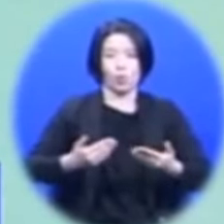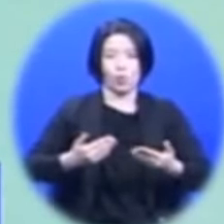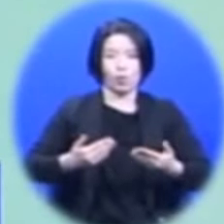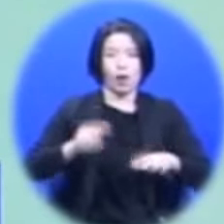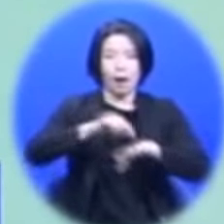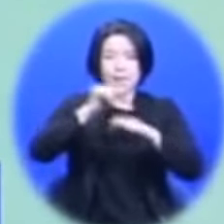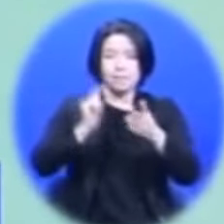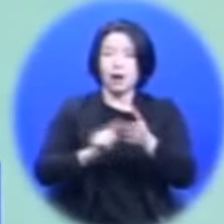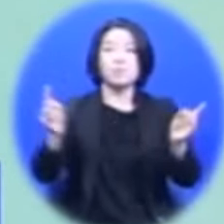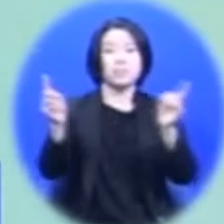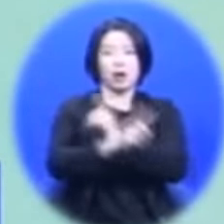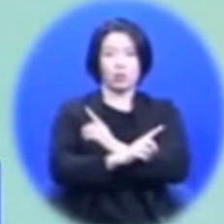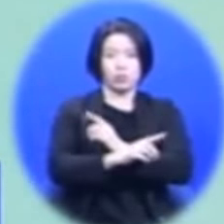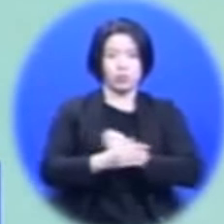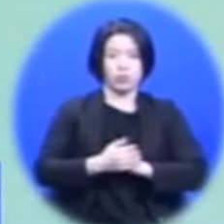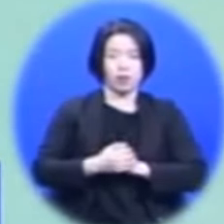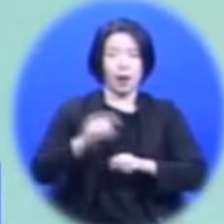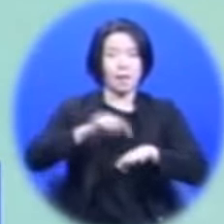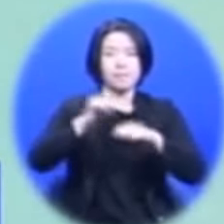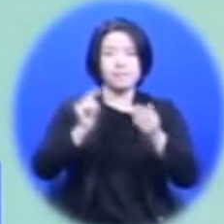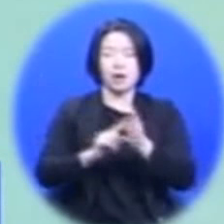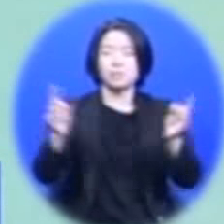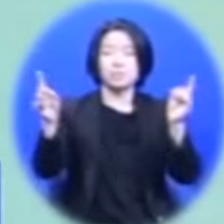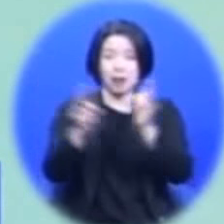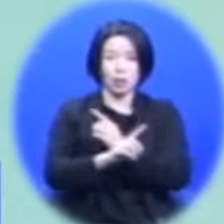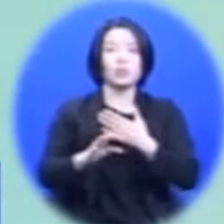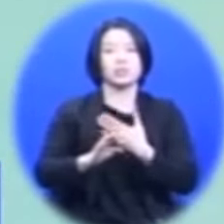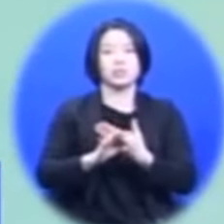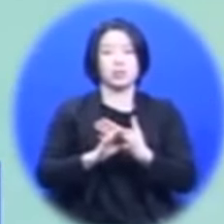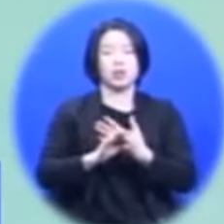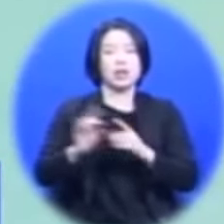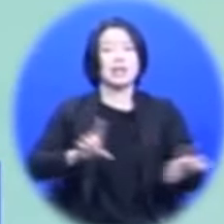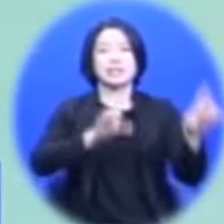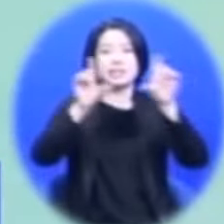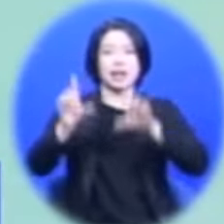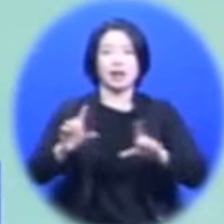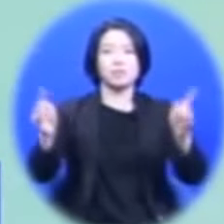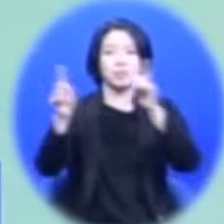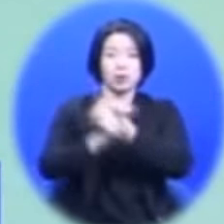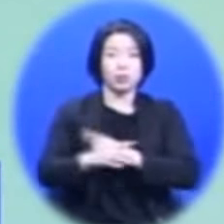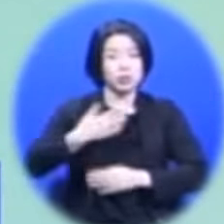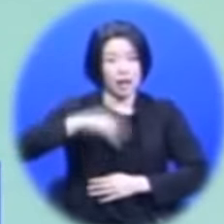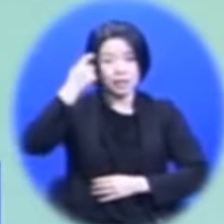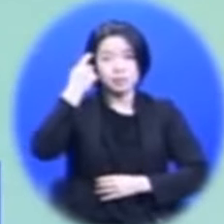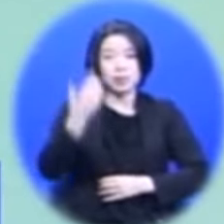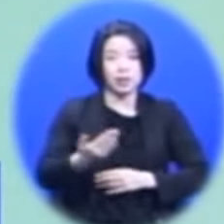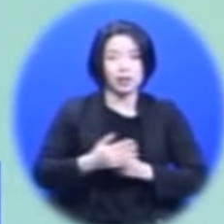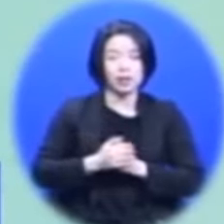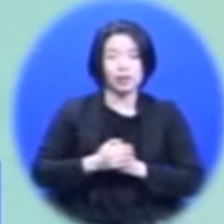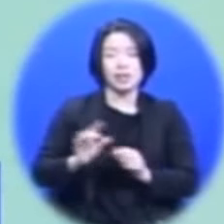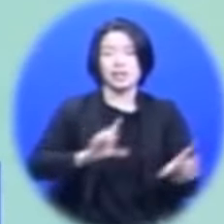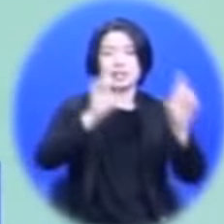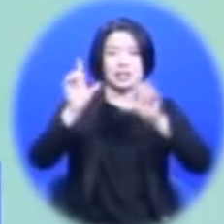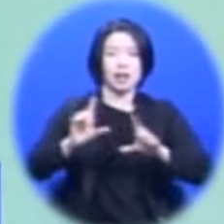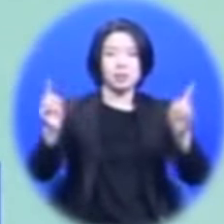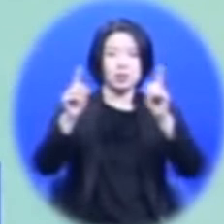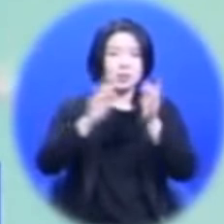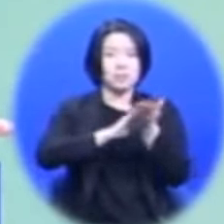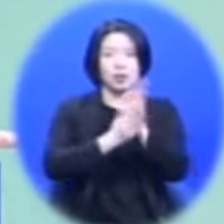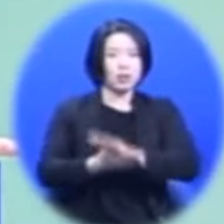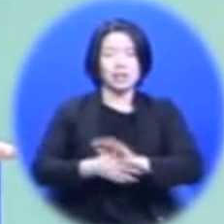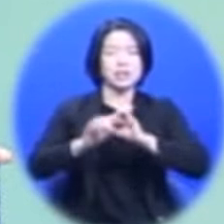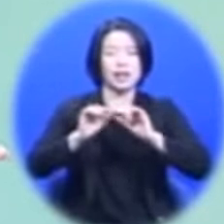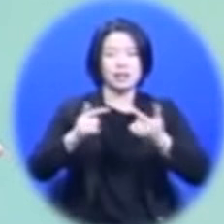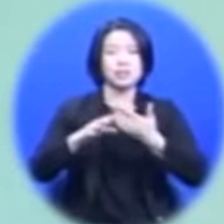바꿔져 버렸어요. 마음이 바꿔지면 삶이 바꿔지는 거 아십니까? 삶이 왜 안 변하나? 마음이